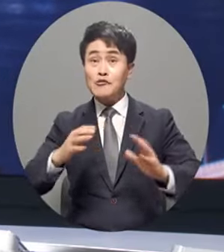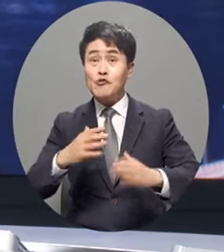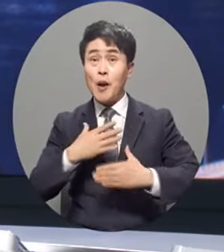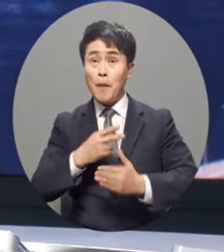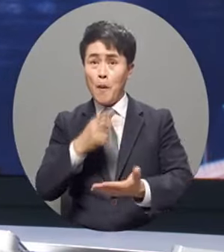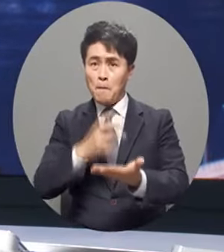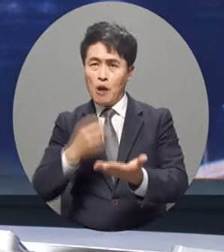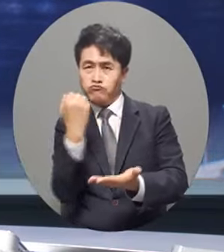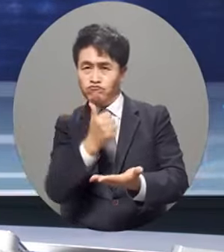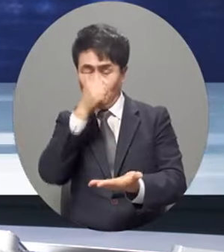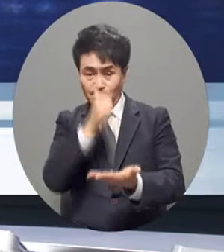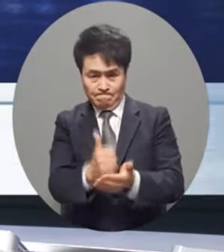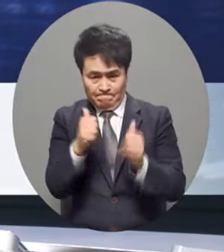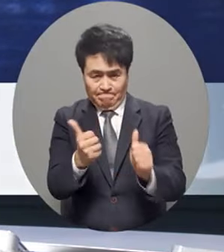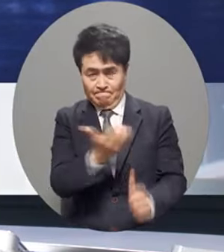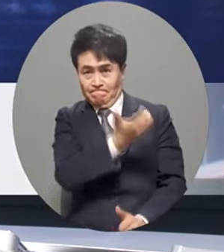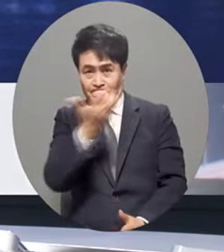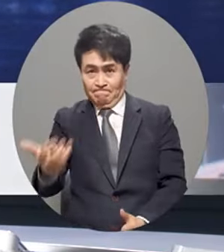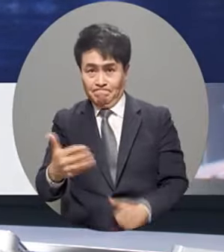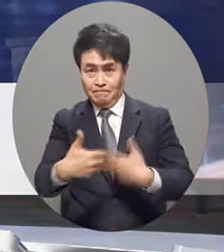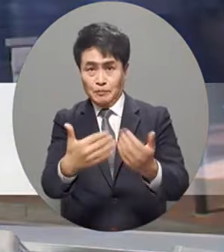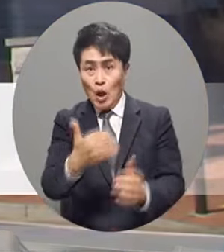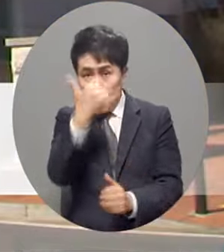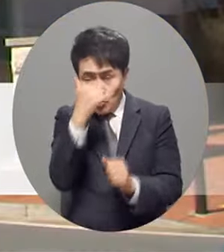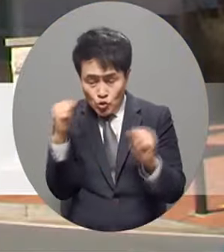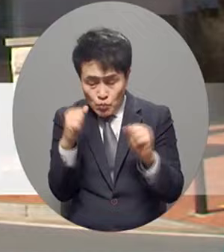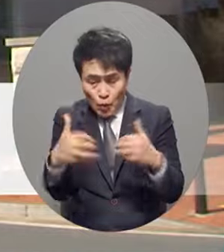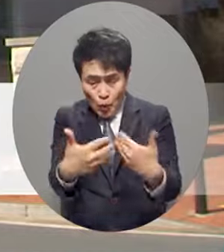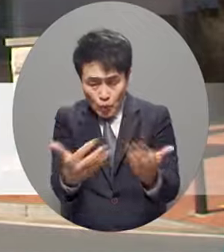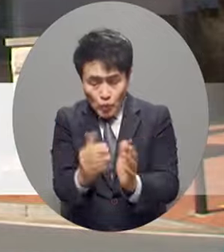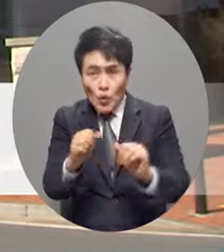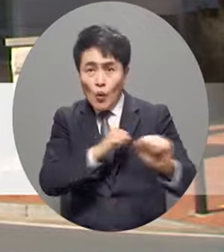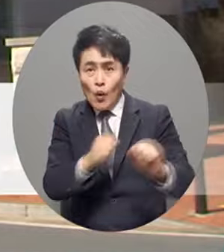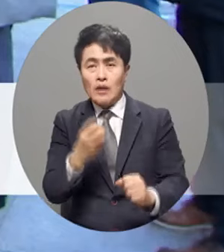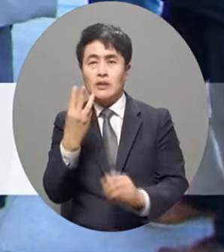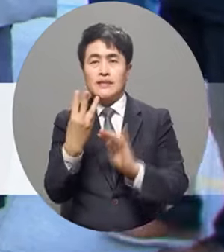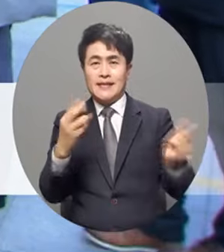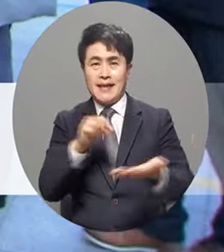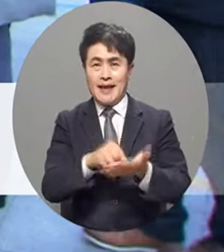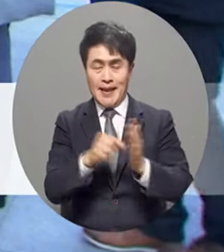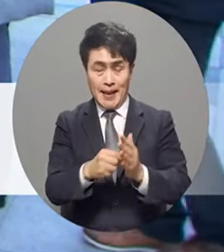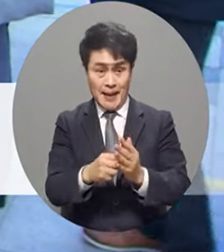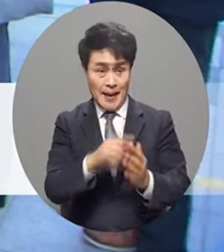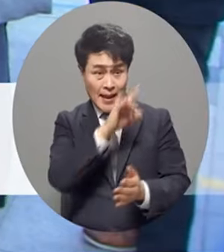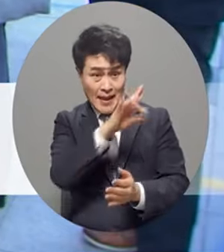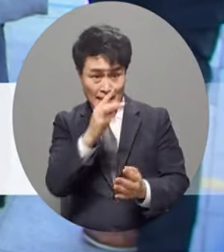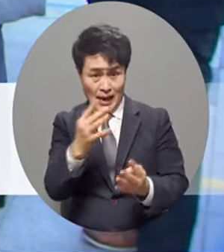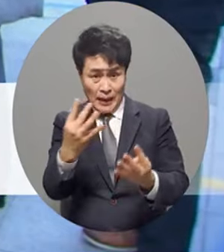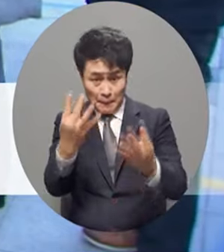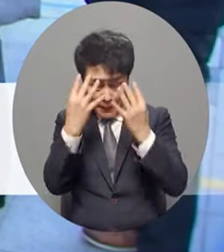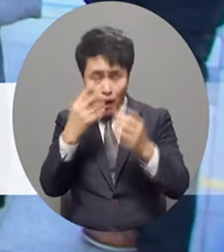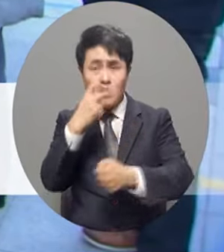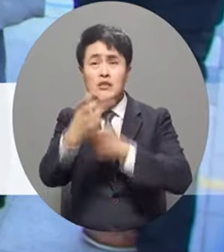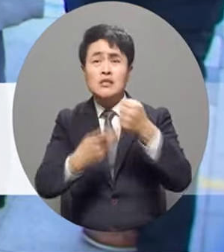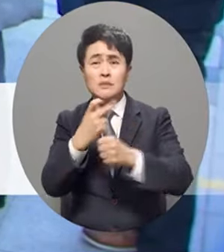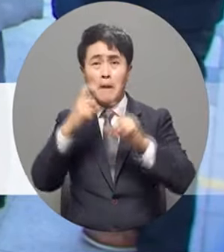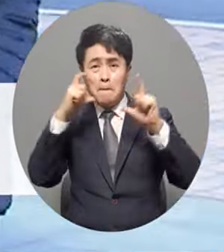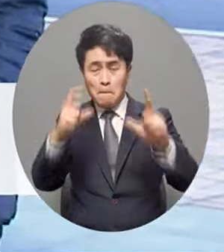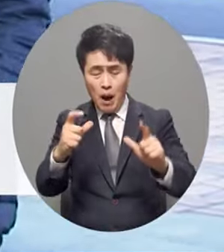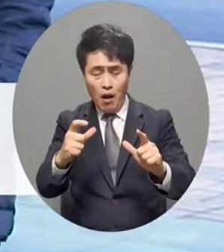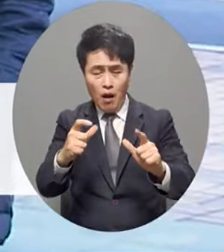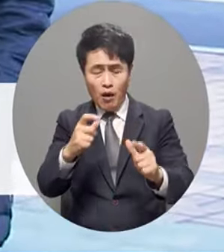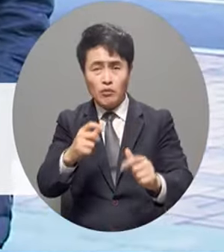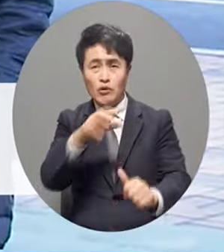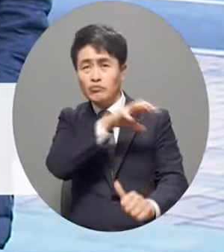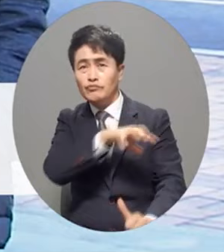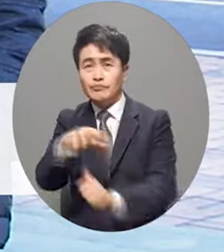국가보안법 위반 혐의로 재판에 넘겨진 이른바 충북 동지회 활동가 3명이 각각 징역 12년을 선고받고 법정 구속이